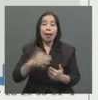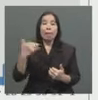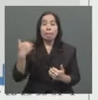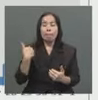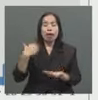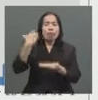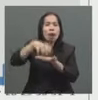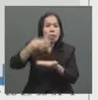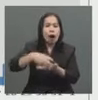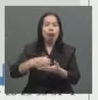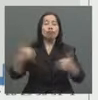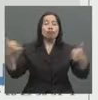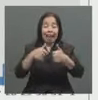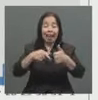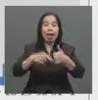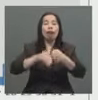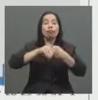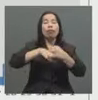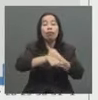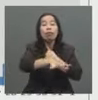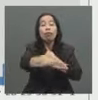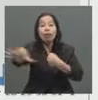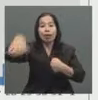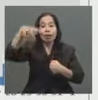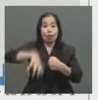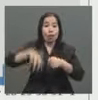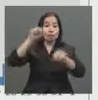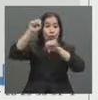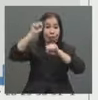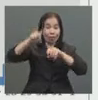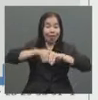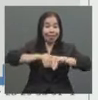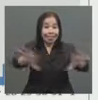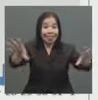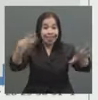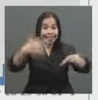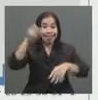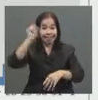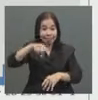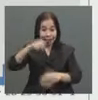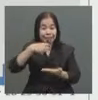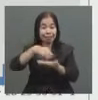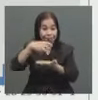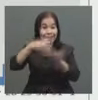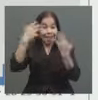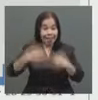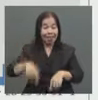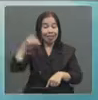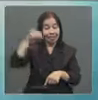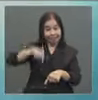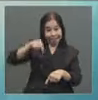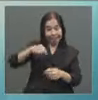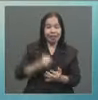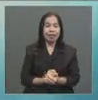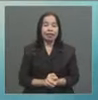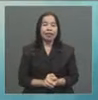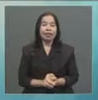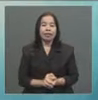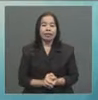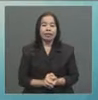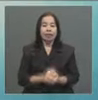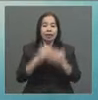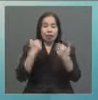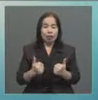ที่รายงานว่าติดเชื้อแล้วก็เริ่มเกิดการรายงานขึ้นมาในช่วงเวลาของการระ